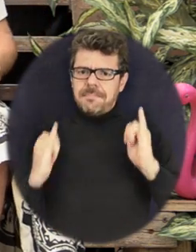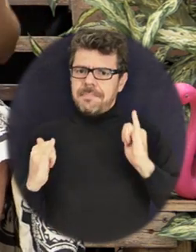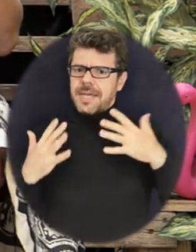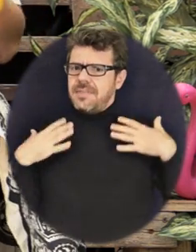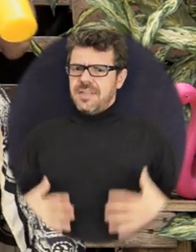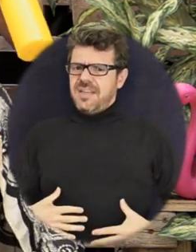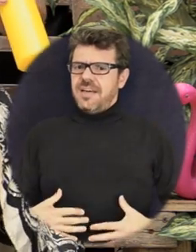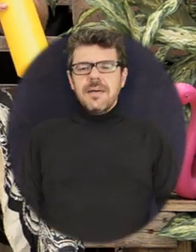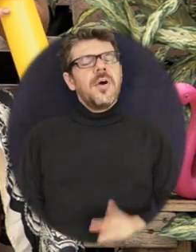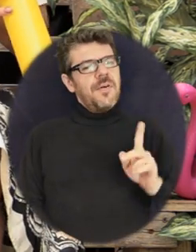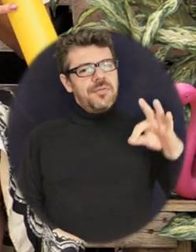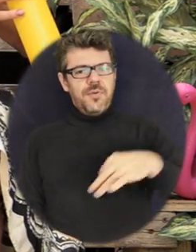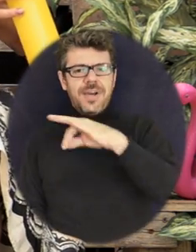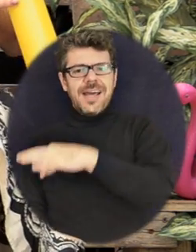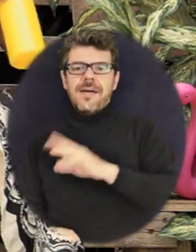dans le même